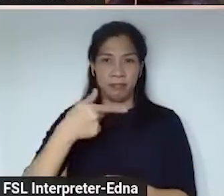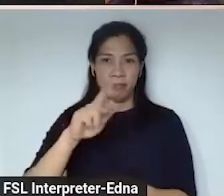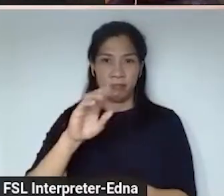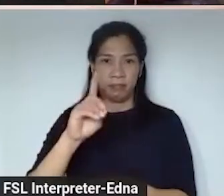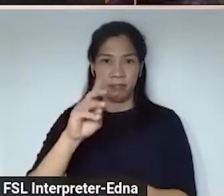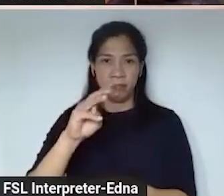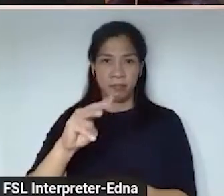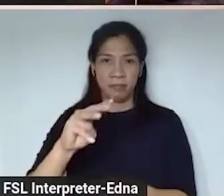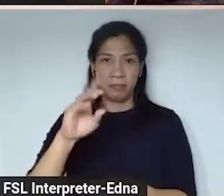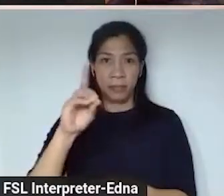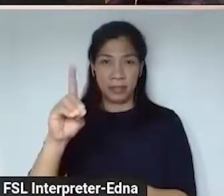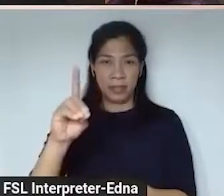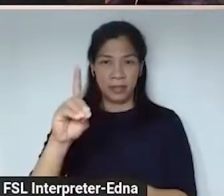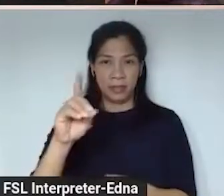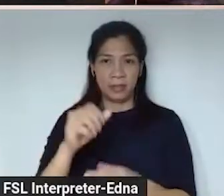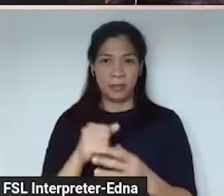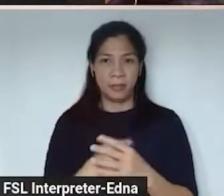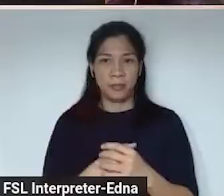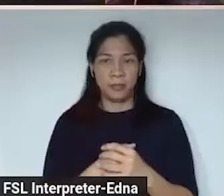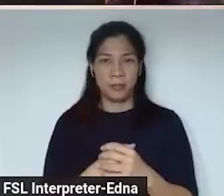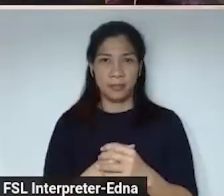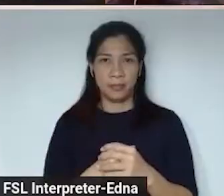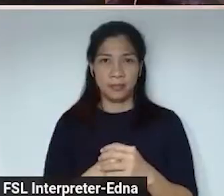So nung naano mo, kasi di ba,